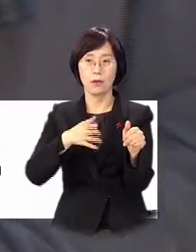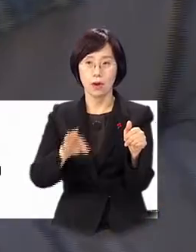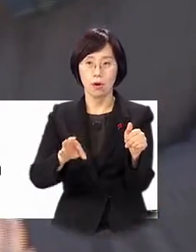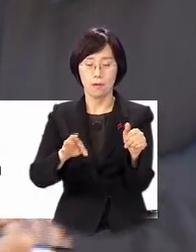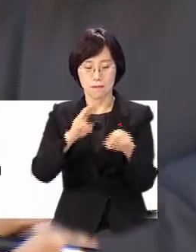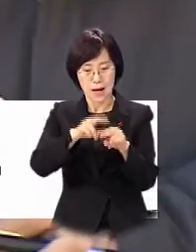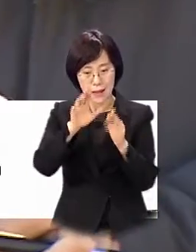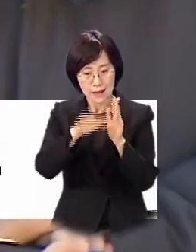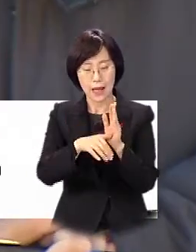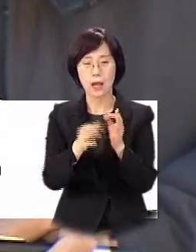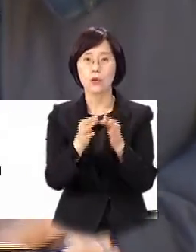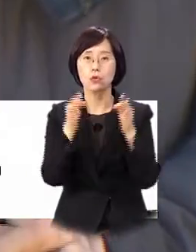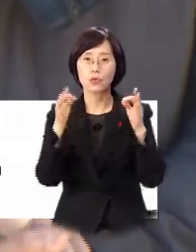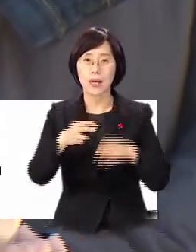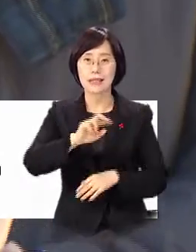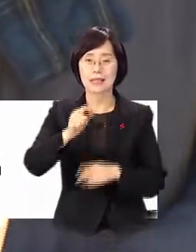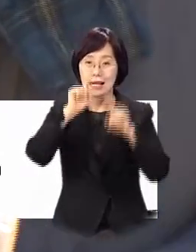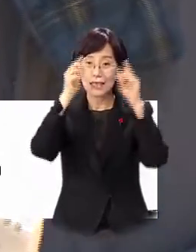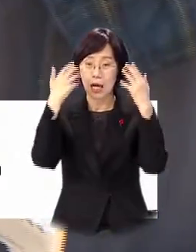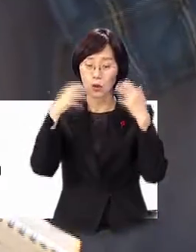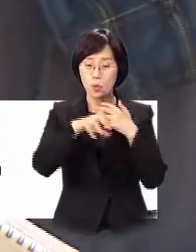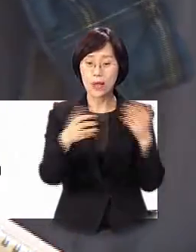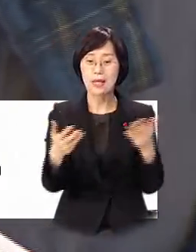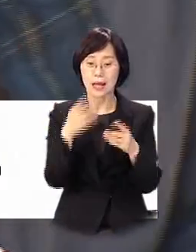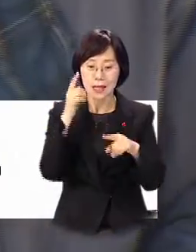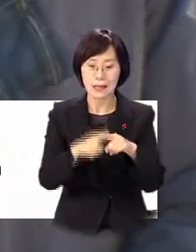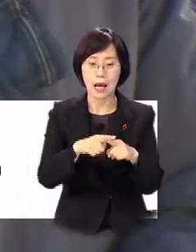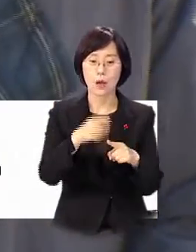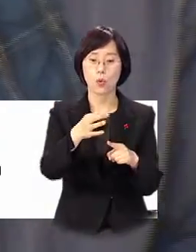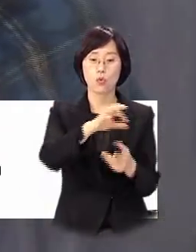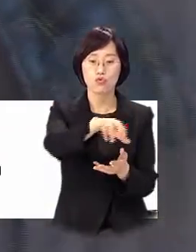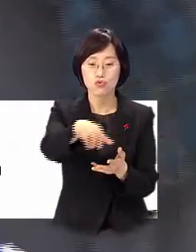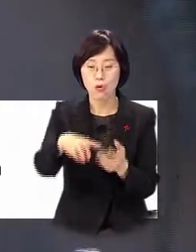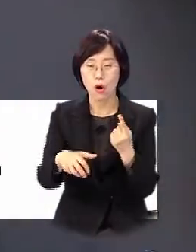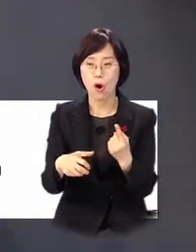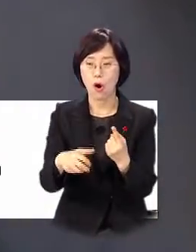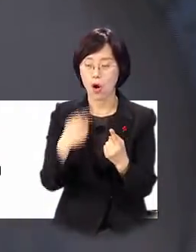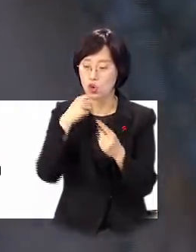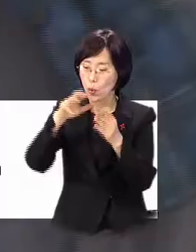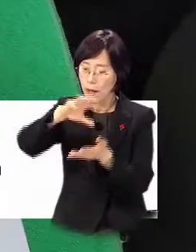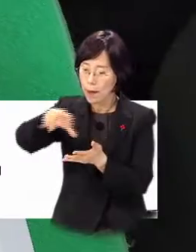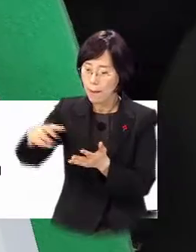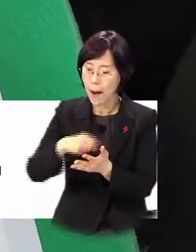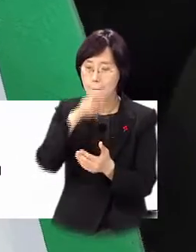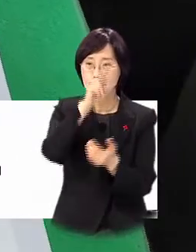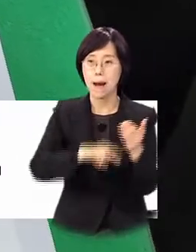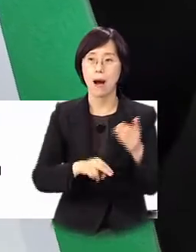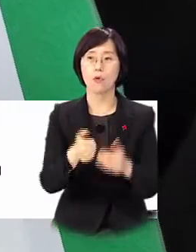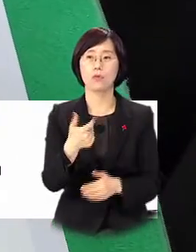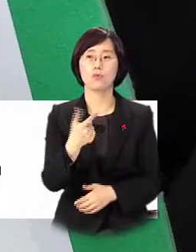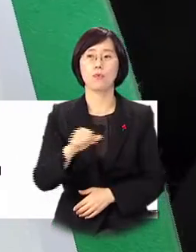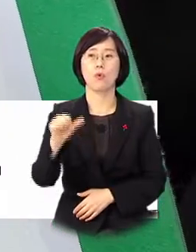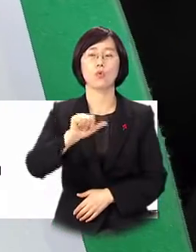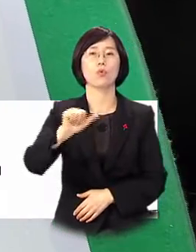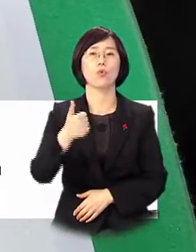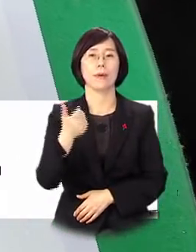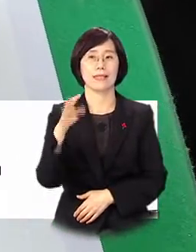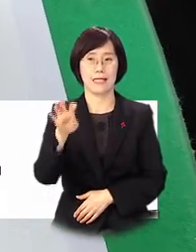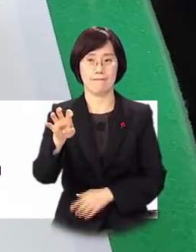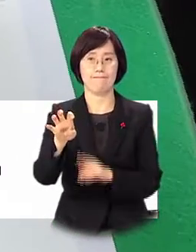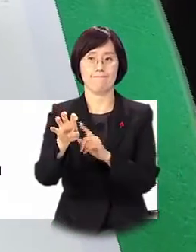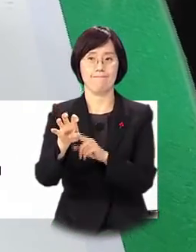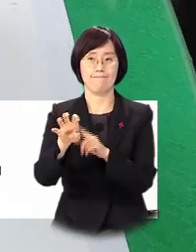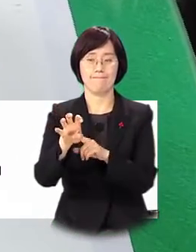퇴직을 하며 그동안 신당동 대학가에서 일을 하다 주운 동전과 수거한 폐지를 판 돈 56만